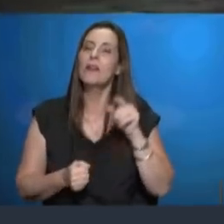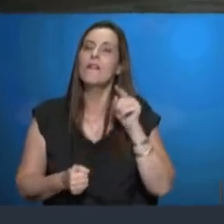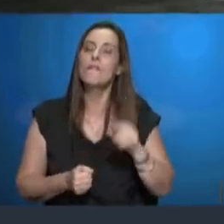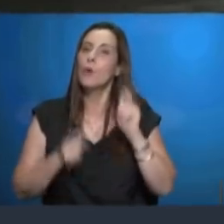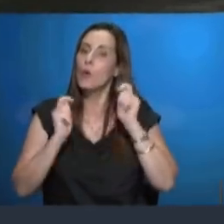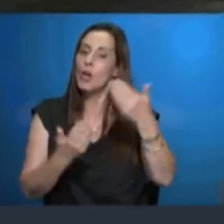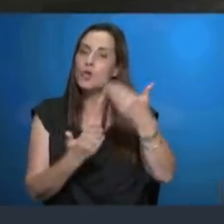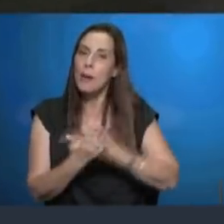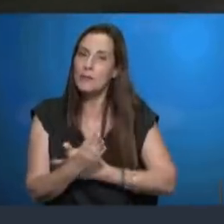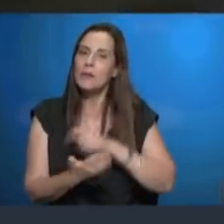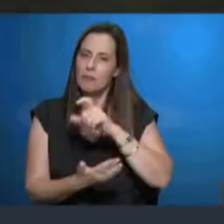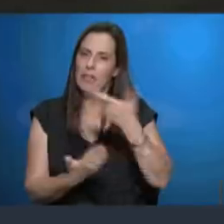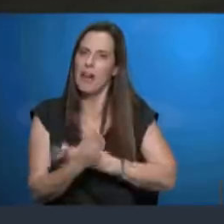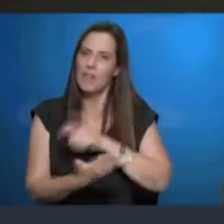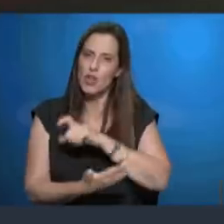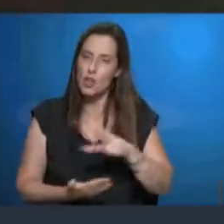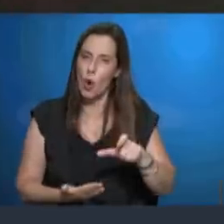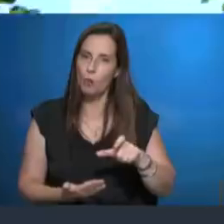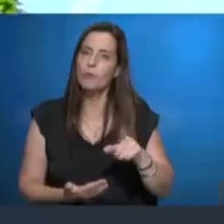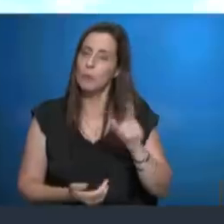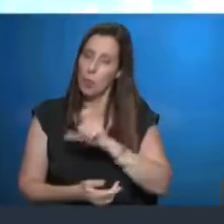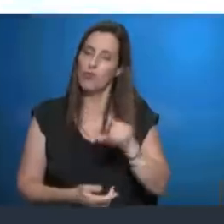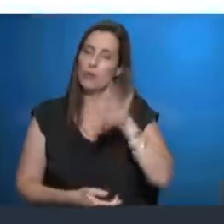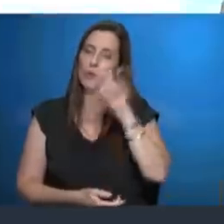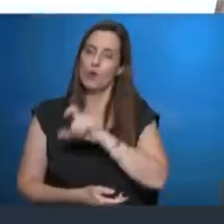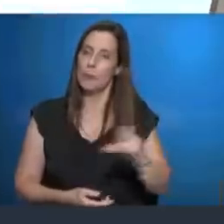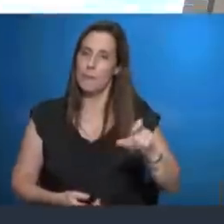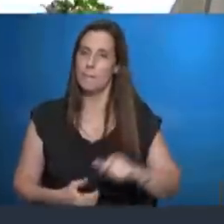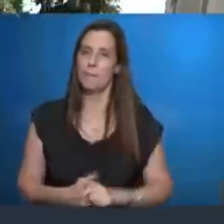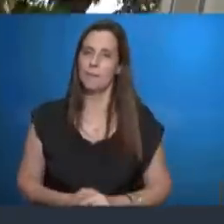הוגש בסופו של דבר כתב אישום, והם הורשעו.